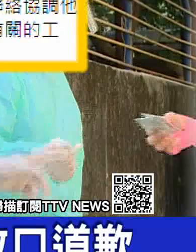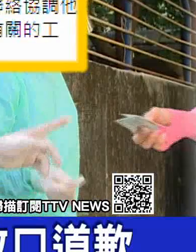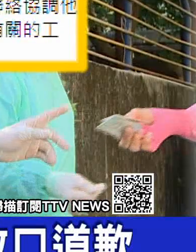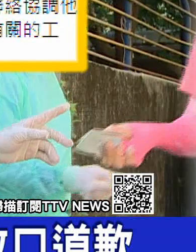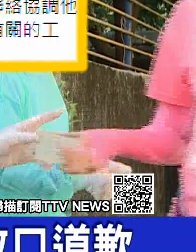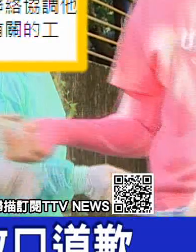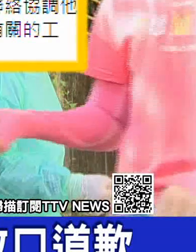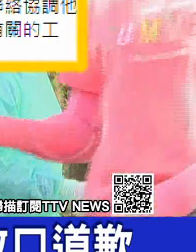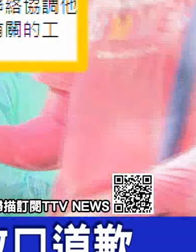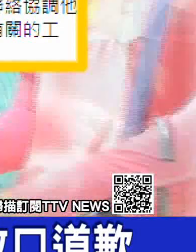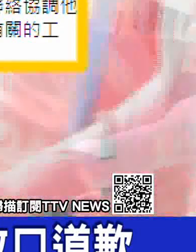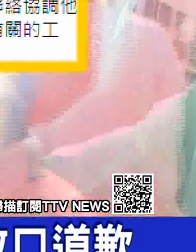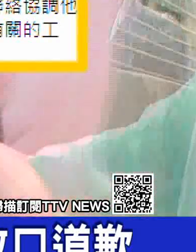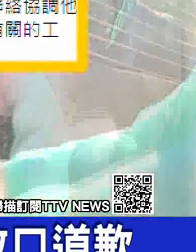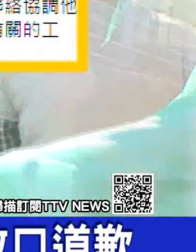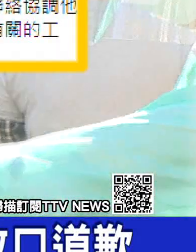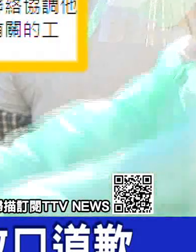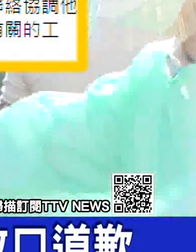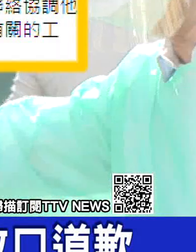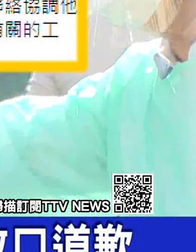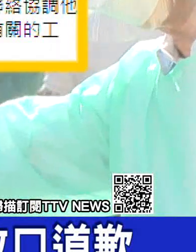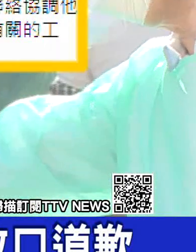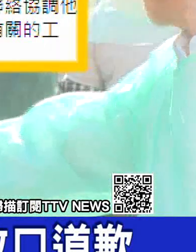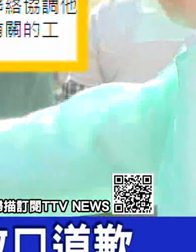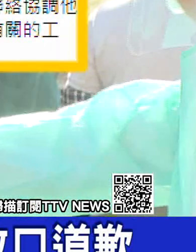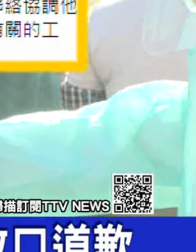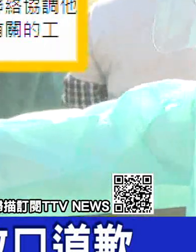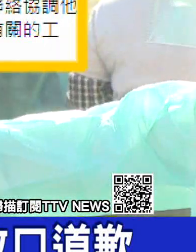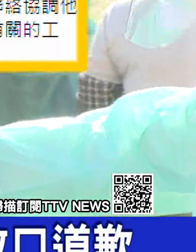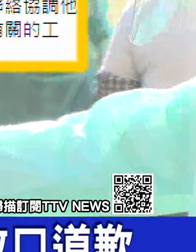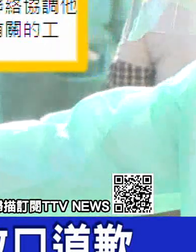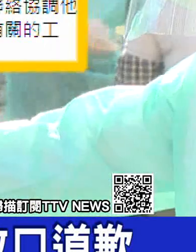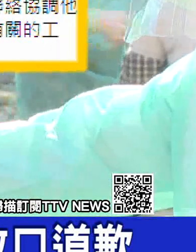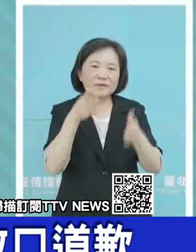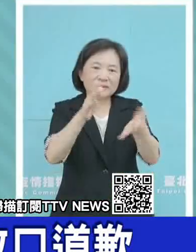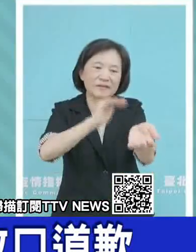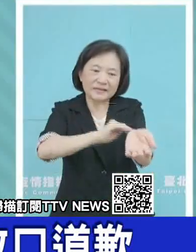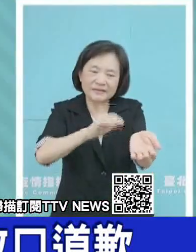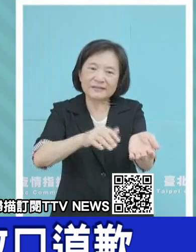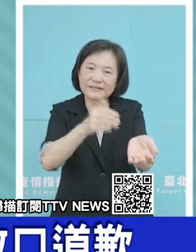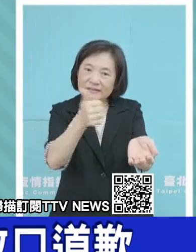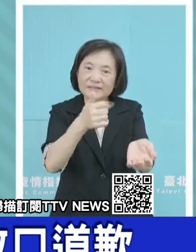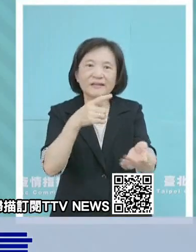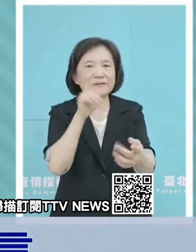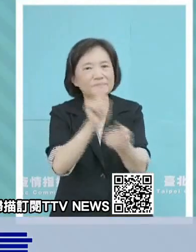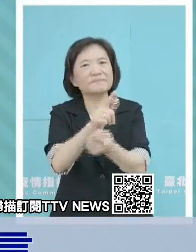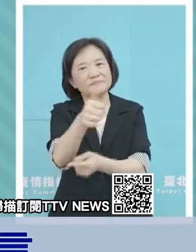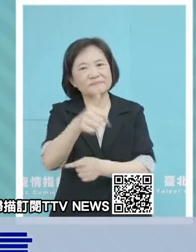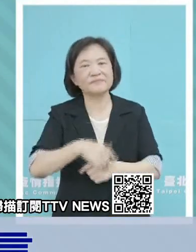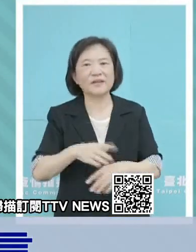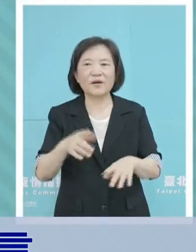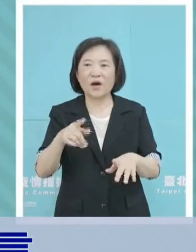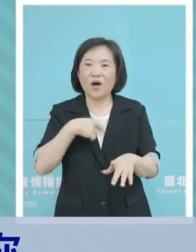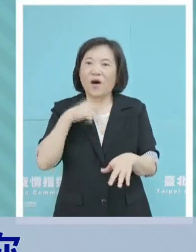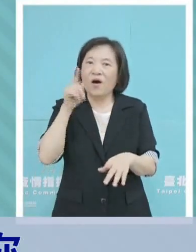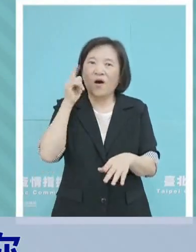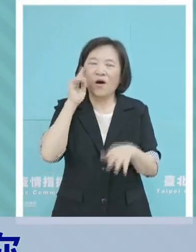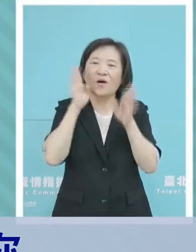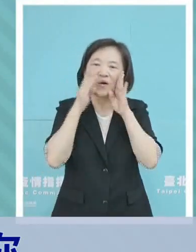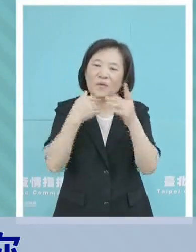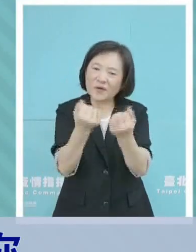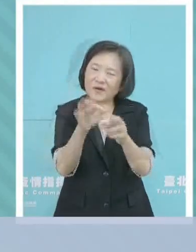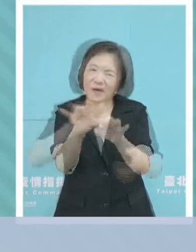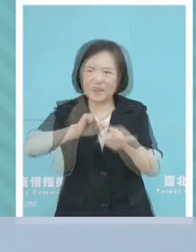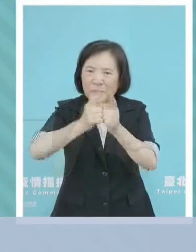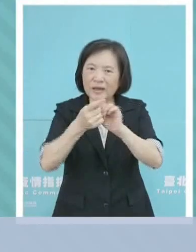络家属筛检，才揪出虎林街家户感染，这叫什么精准议调？ 我很少在上面留言，我说这个我们要谢谢你哦，愿